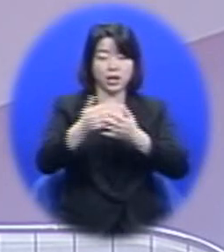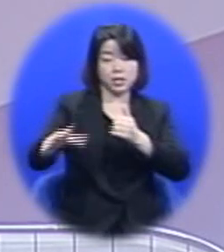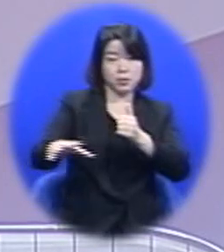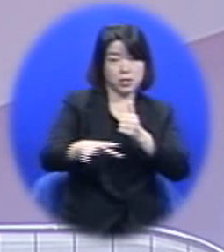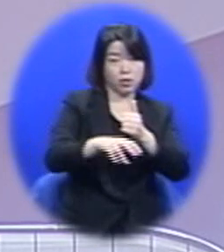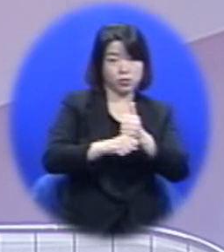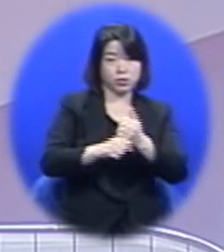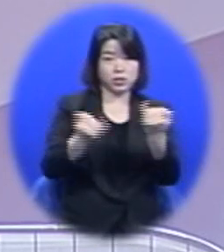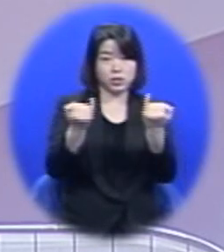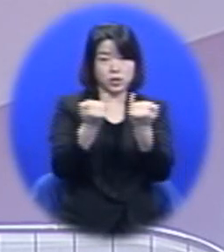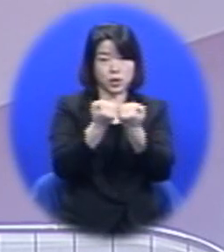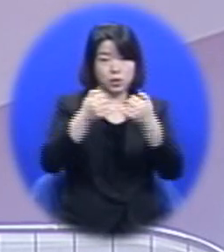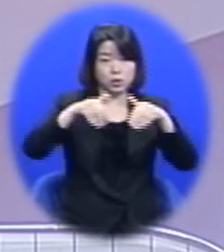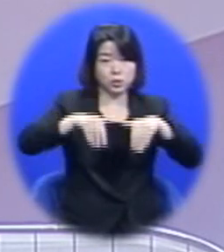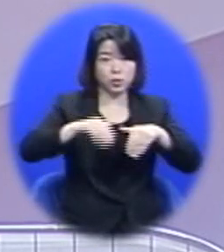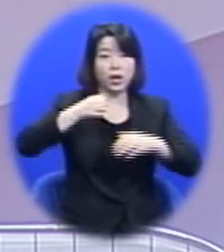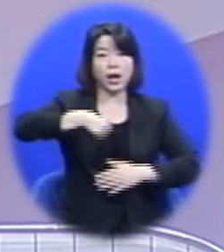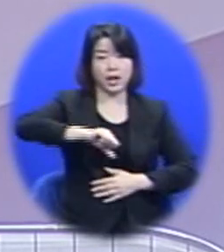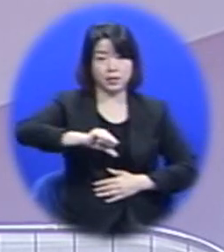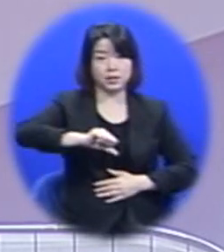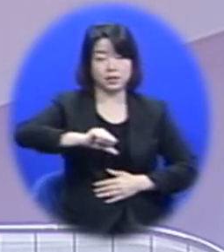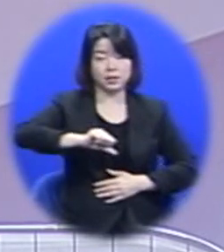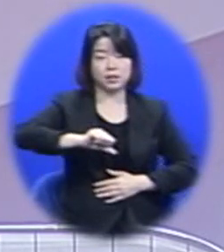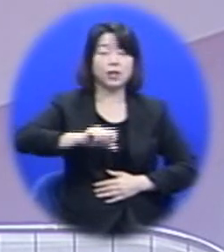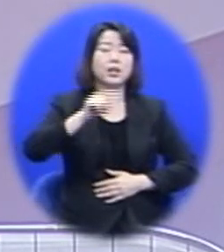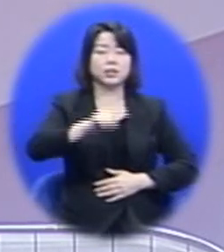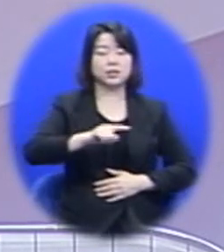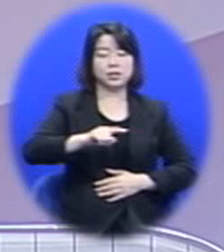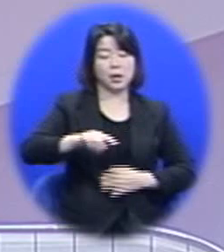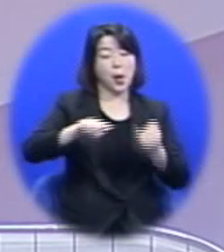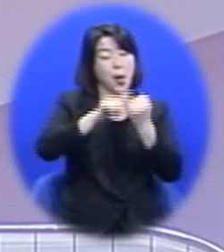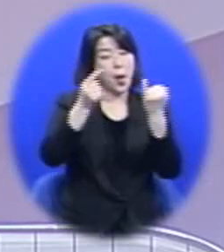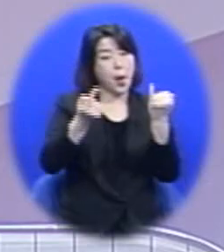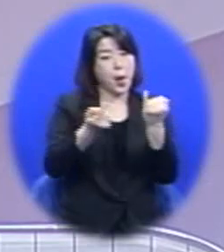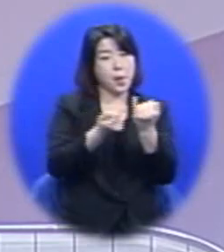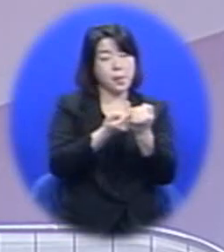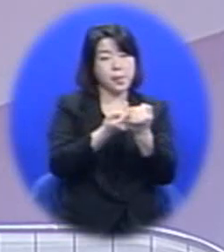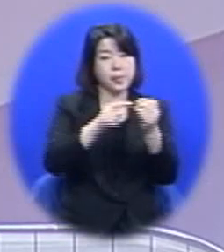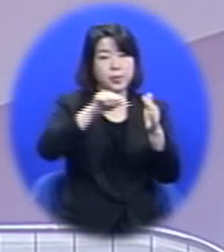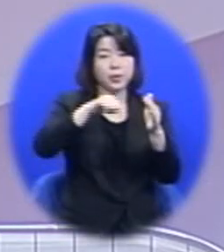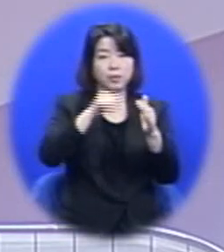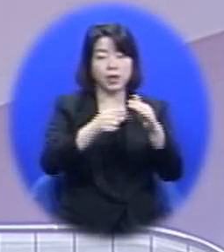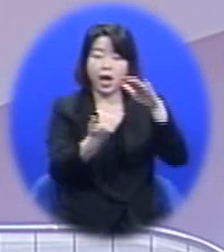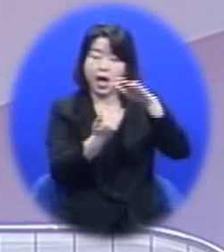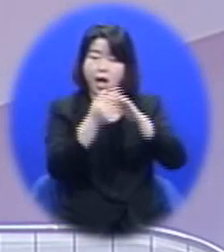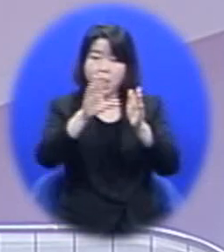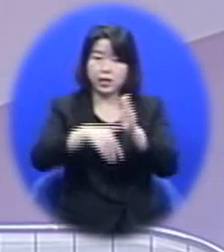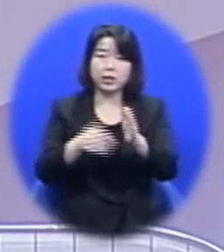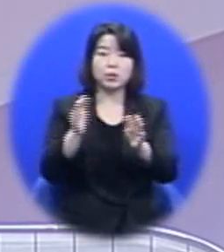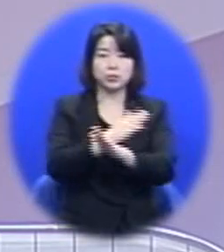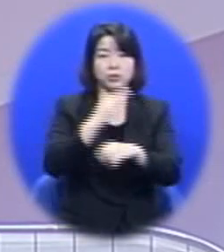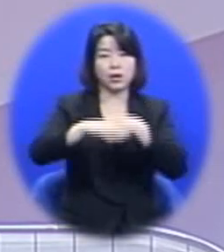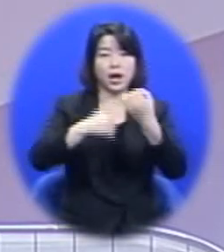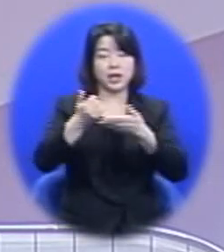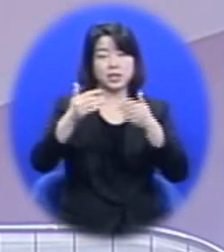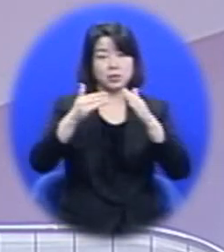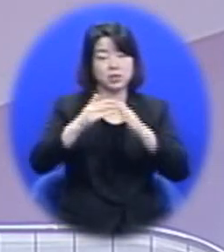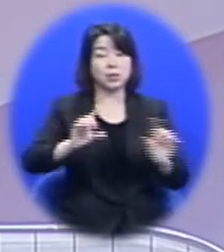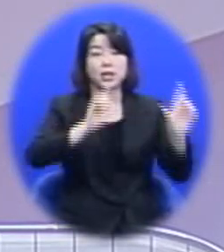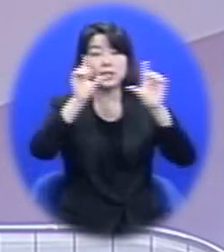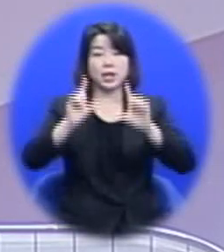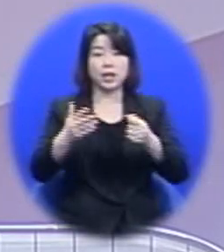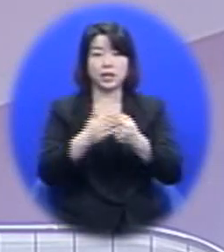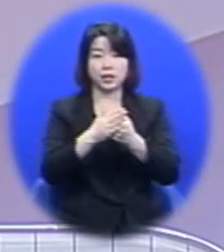여종의 아들이에요. 그는 모태에 있을 때부터, 어릴 때부터 그렇게 하나님의 집에서 살았기